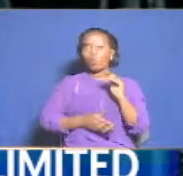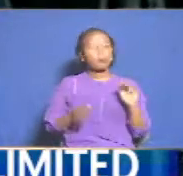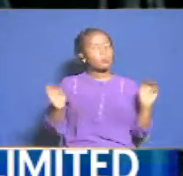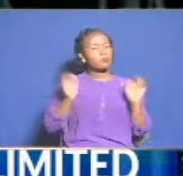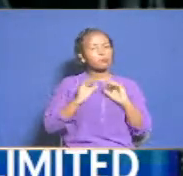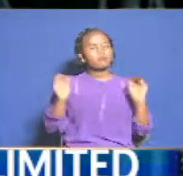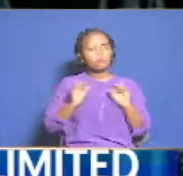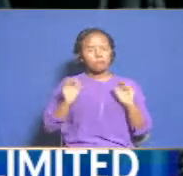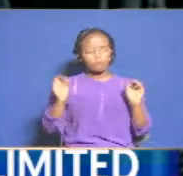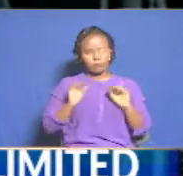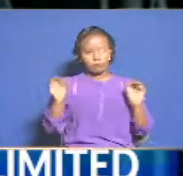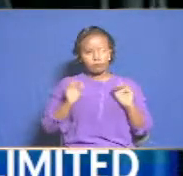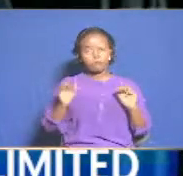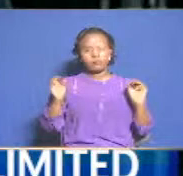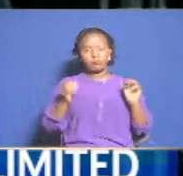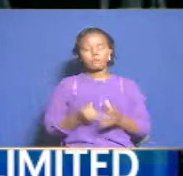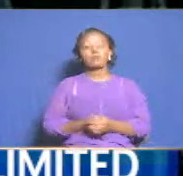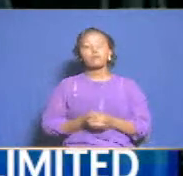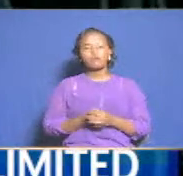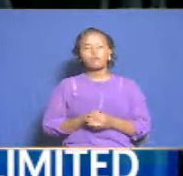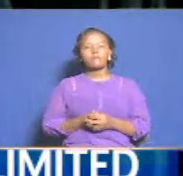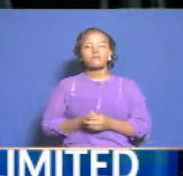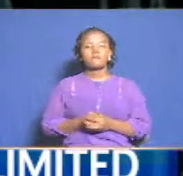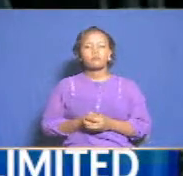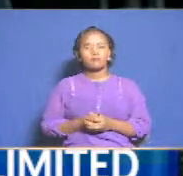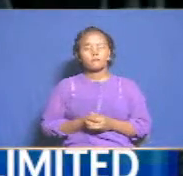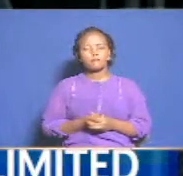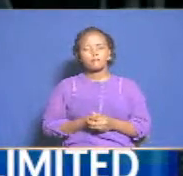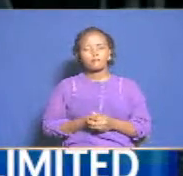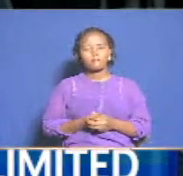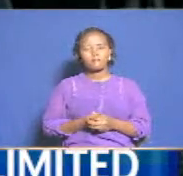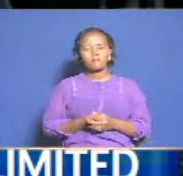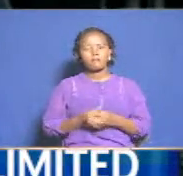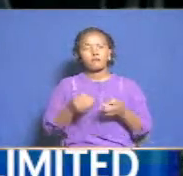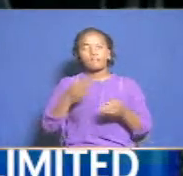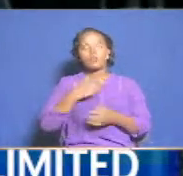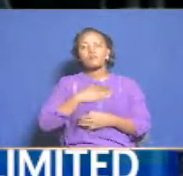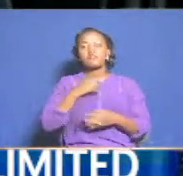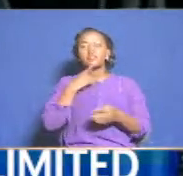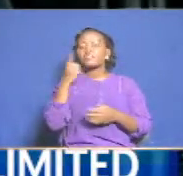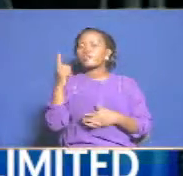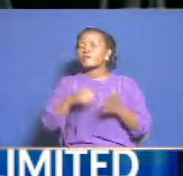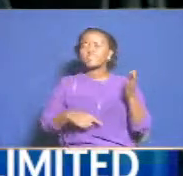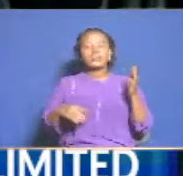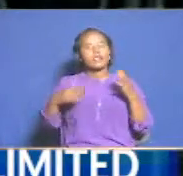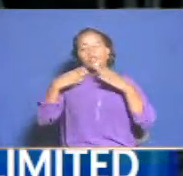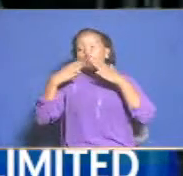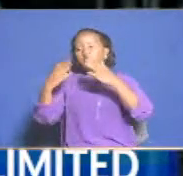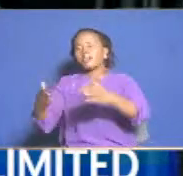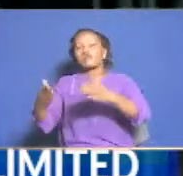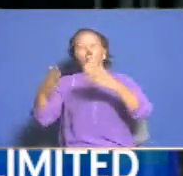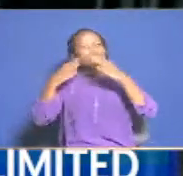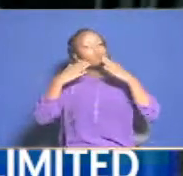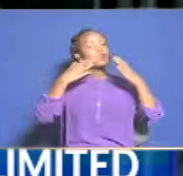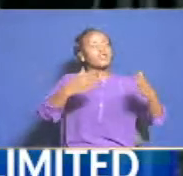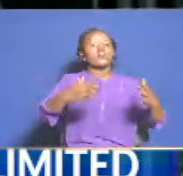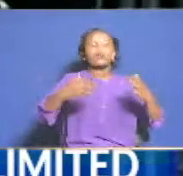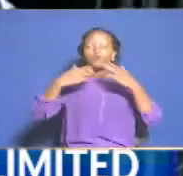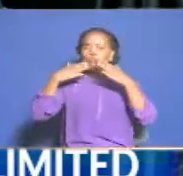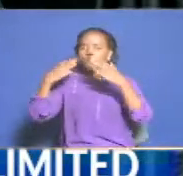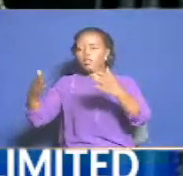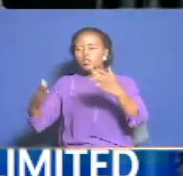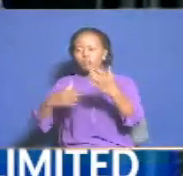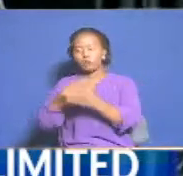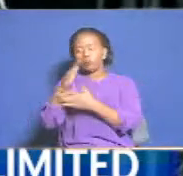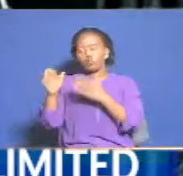hiyo? Haya. Mimi nasema asante sana kwa wale wote ambao wamehusika. Ndugu